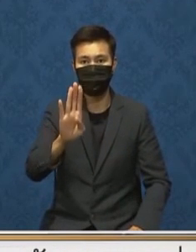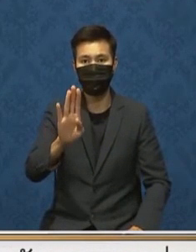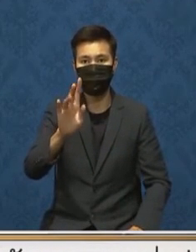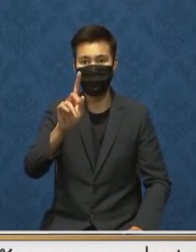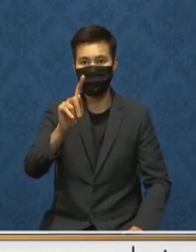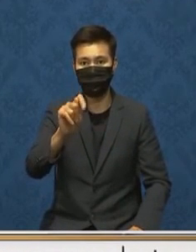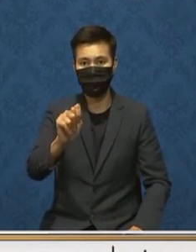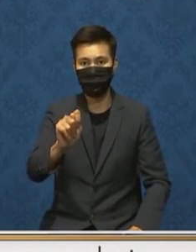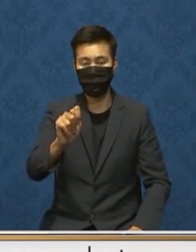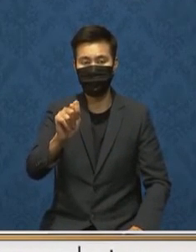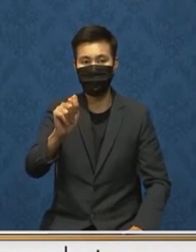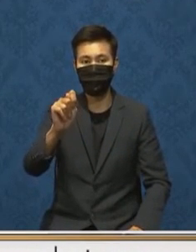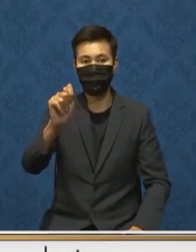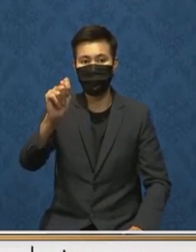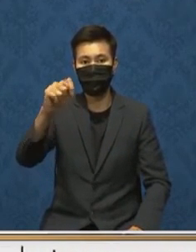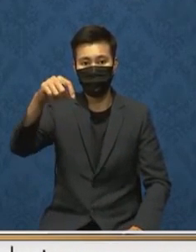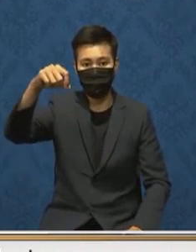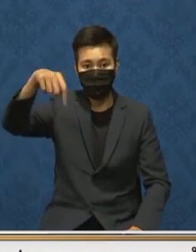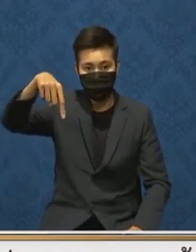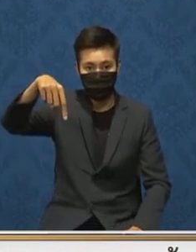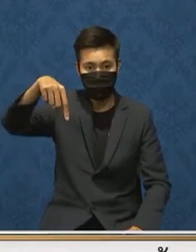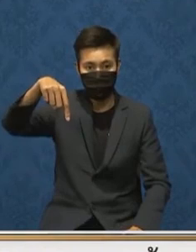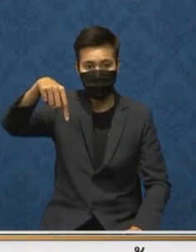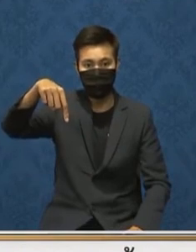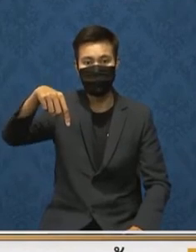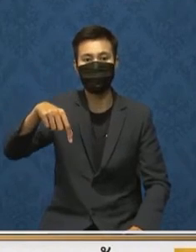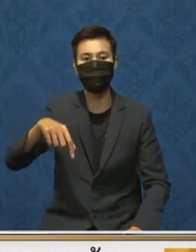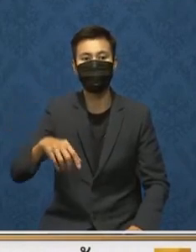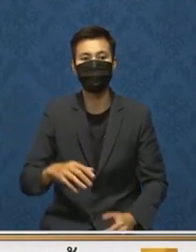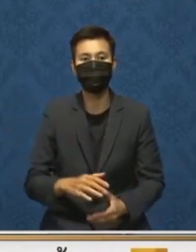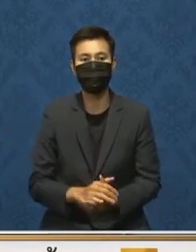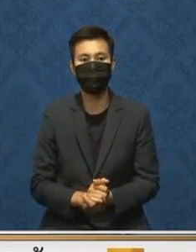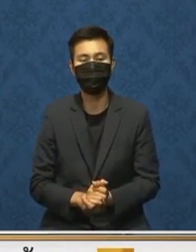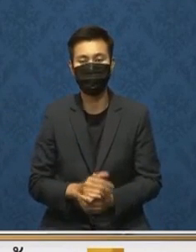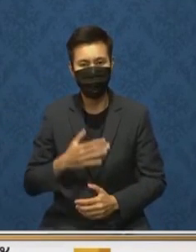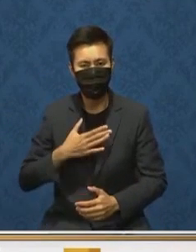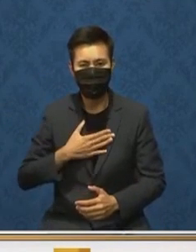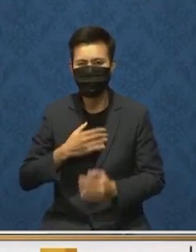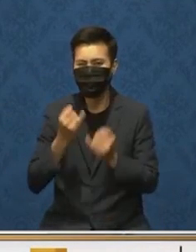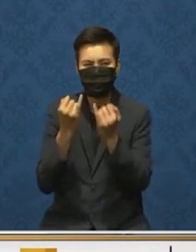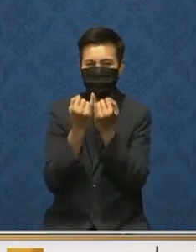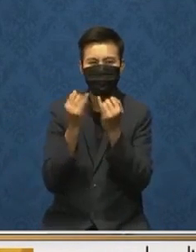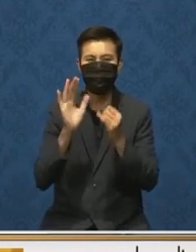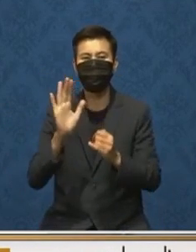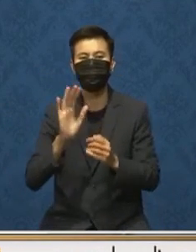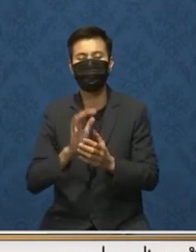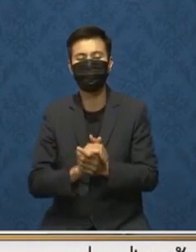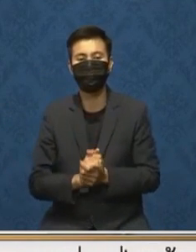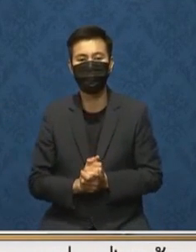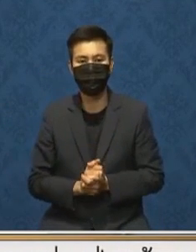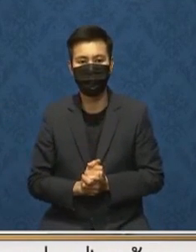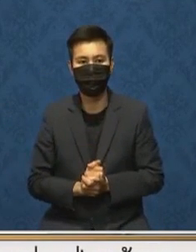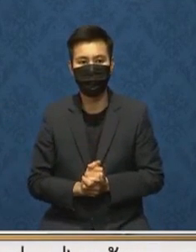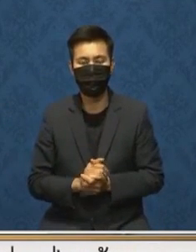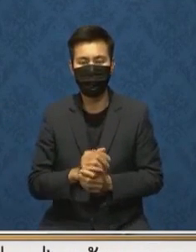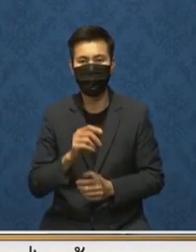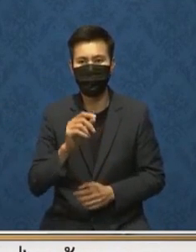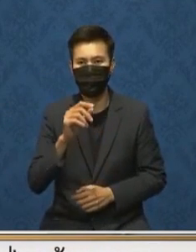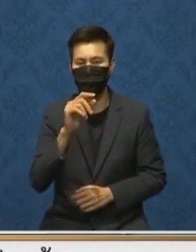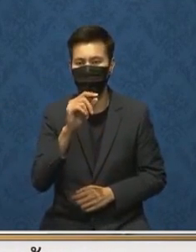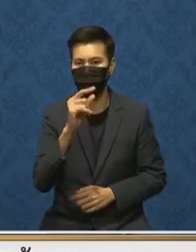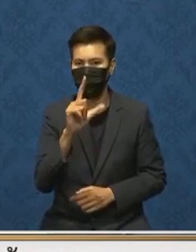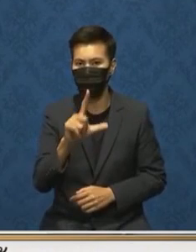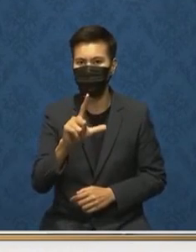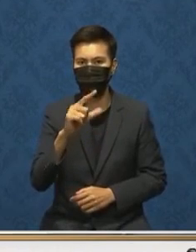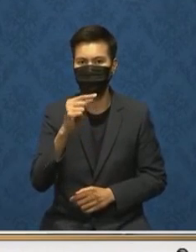LGBT ถูกไหมผมเรียกถูกไหม ผมบอกแล้วว่าผมไม่ค่อยชำนาญเรื่องนี้เท่าไหร่นักนะครับแต่ว่าถึงไม่ถูกก็เป็นที่เข้า